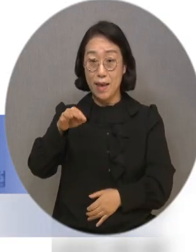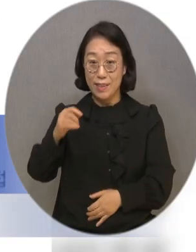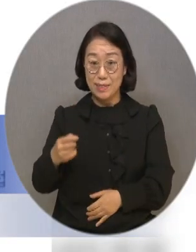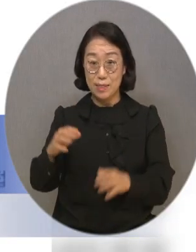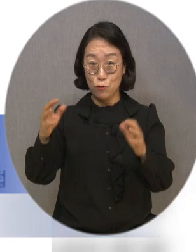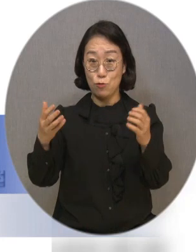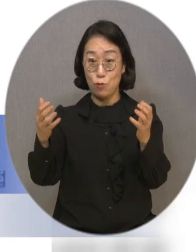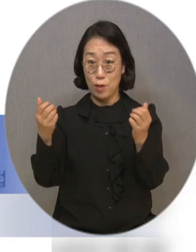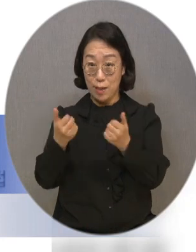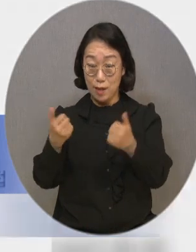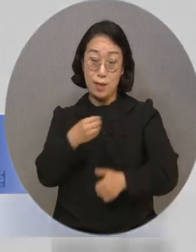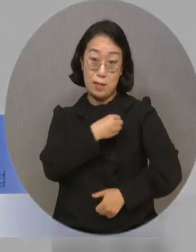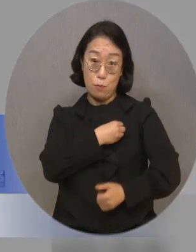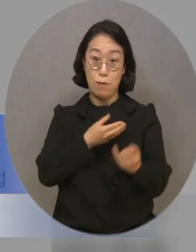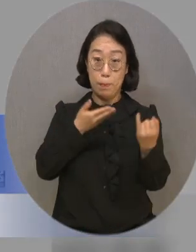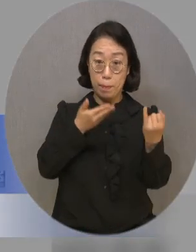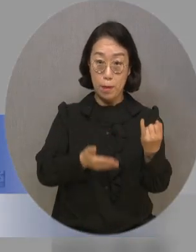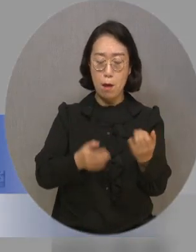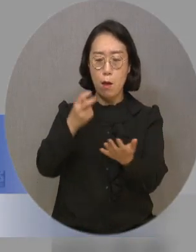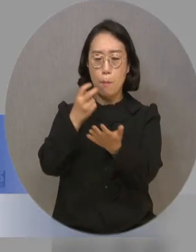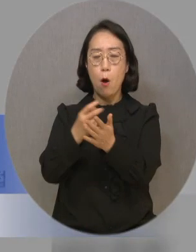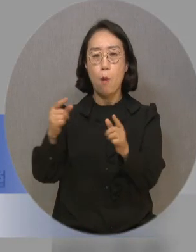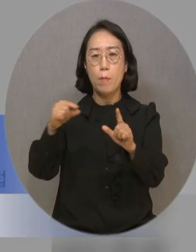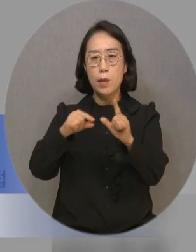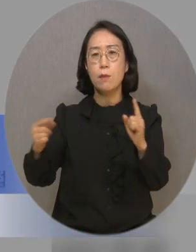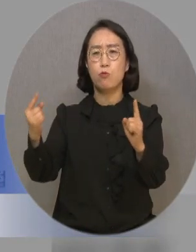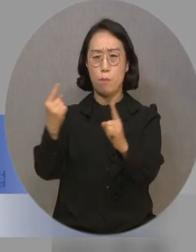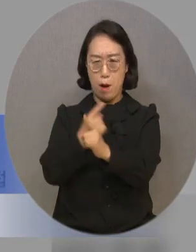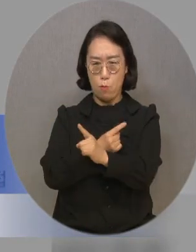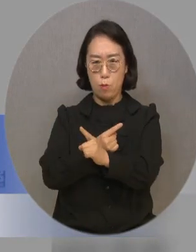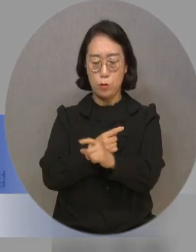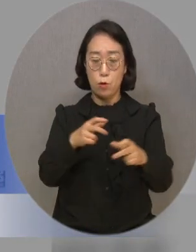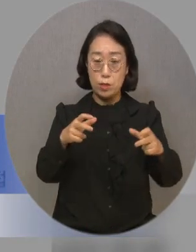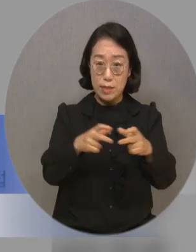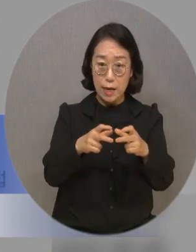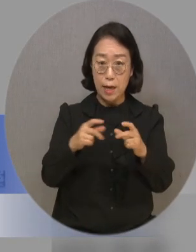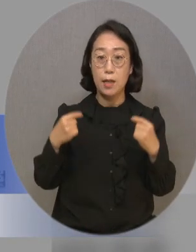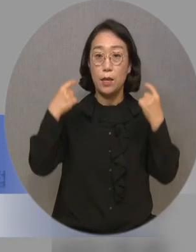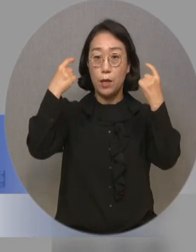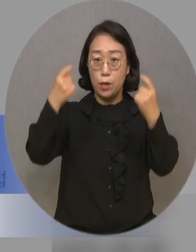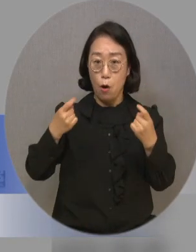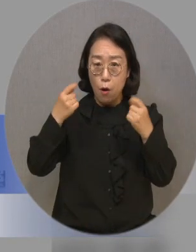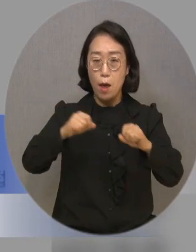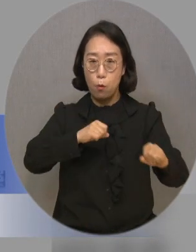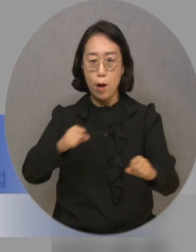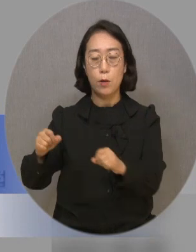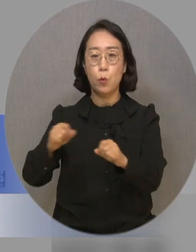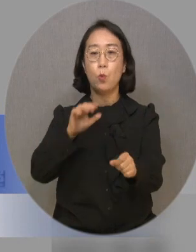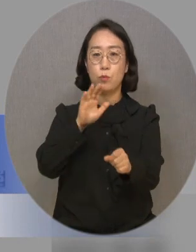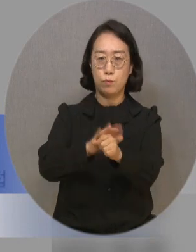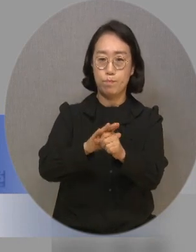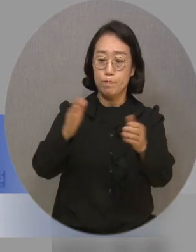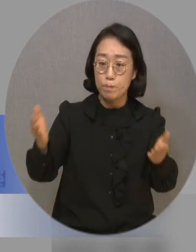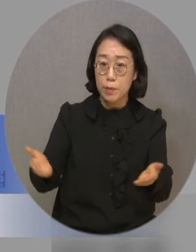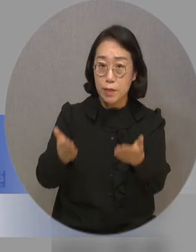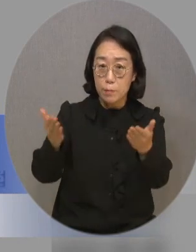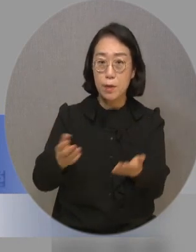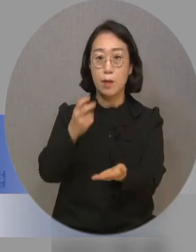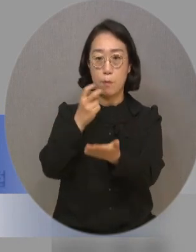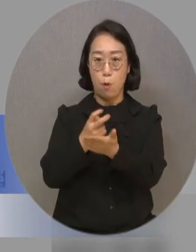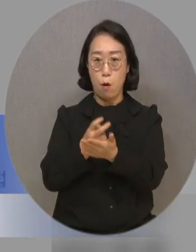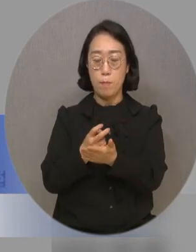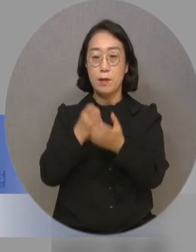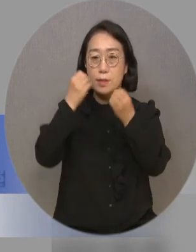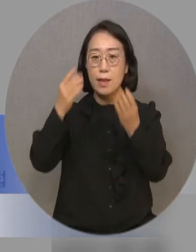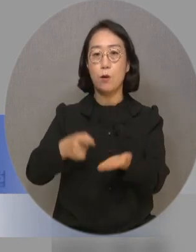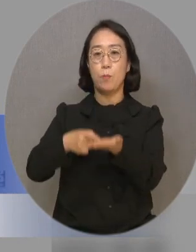의원이 관광진흥법 일부를 개정해 이 국가가 장애인의 관광활동을 장려하고 이 지원토록 하는 내용의